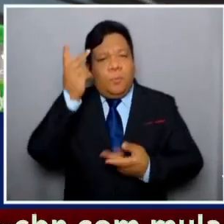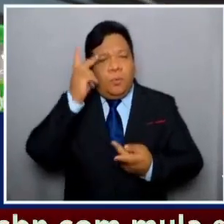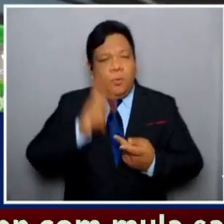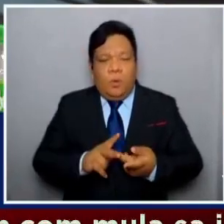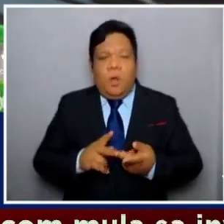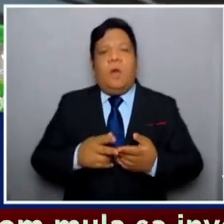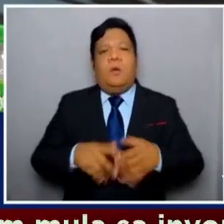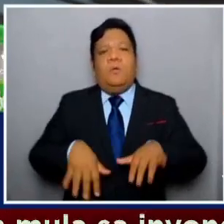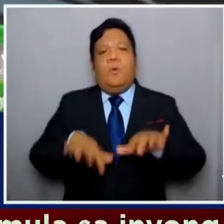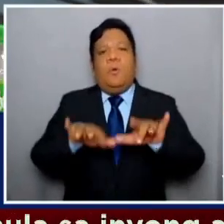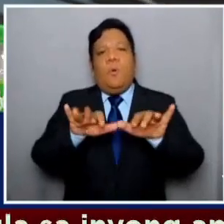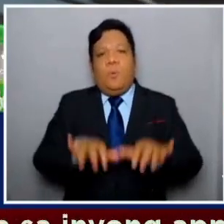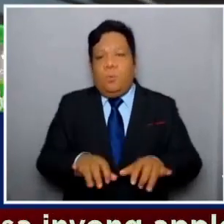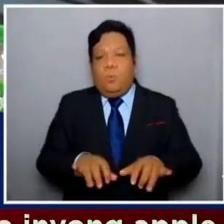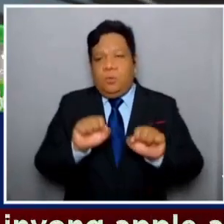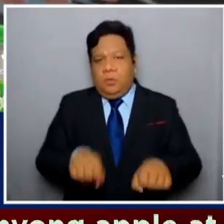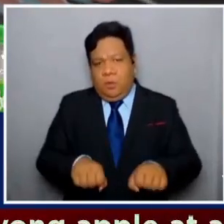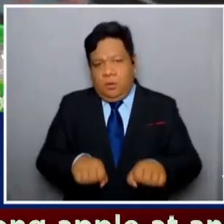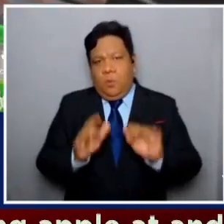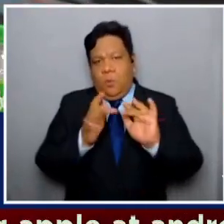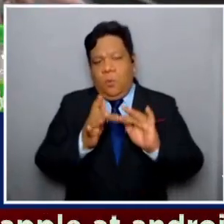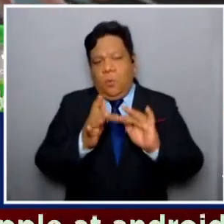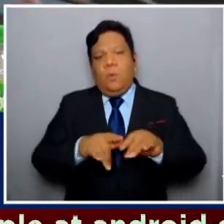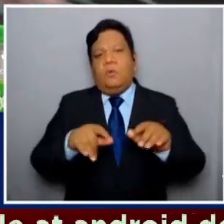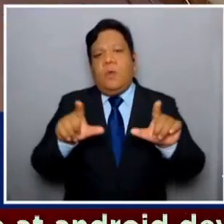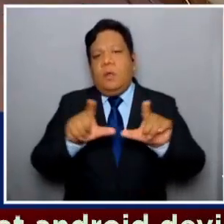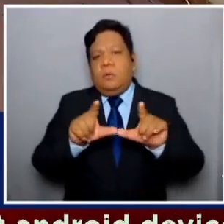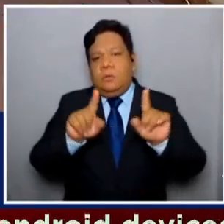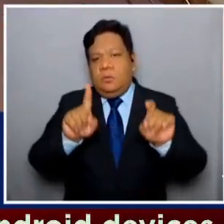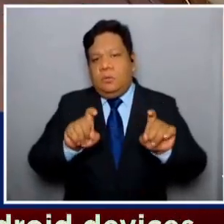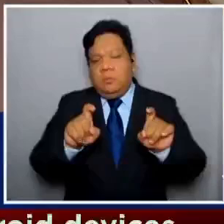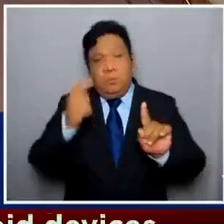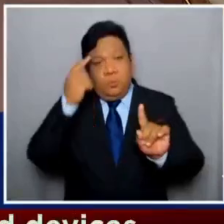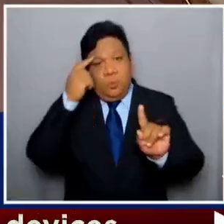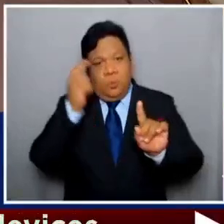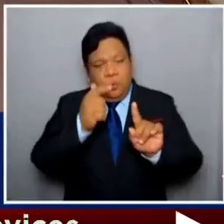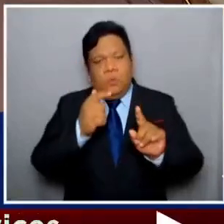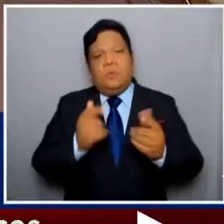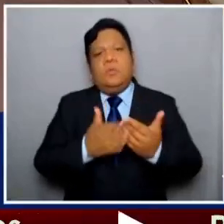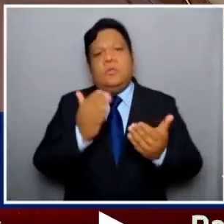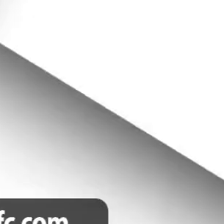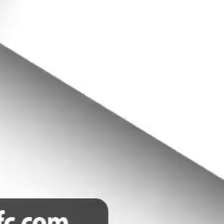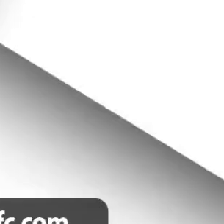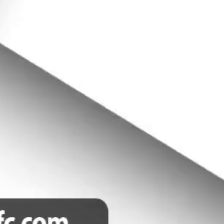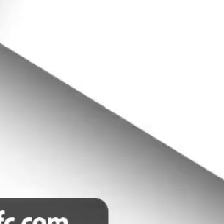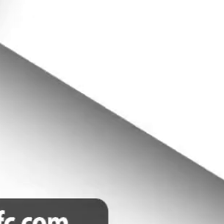examinations na layong mapadali ang pagdaraos ng mga pagsusulit.